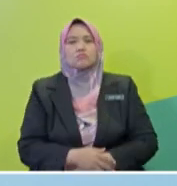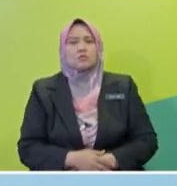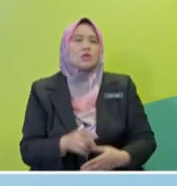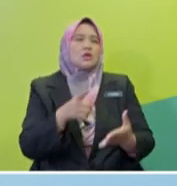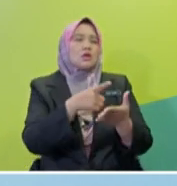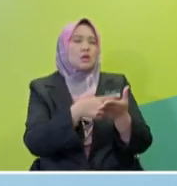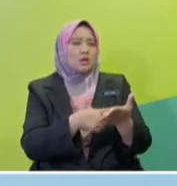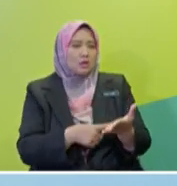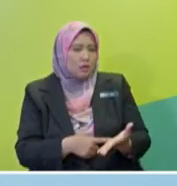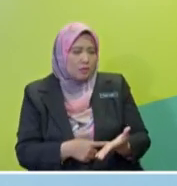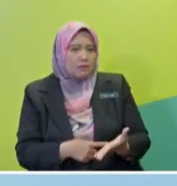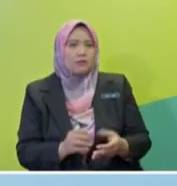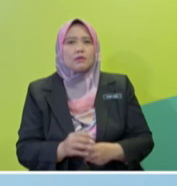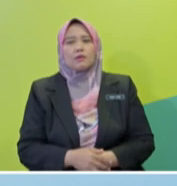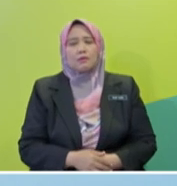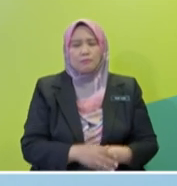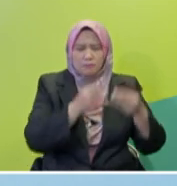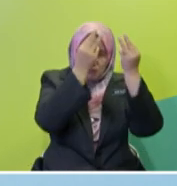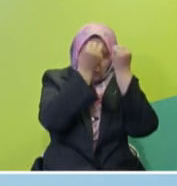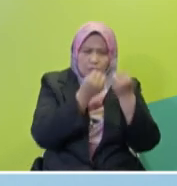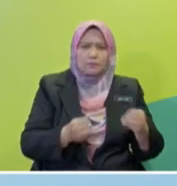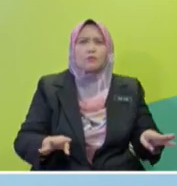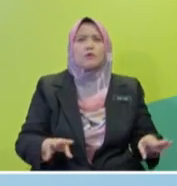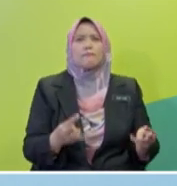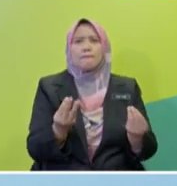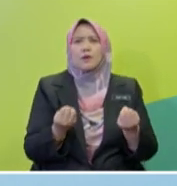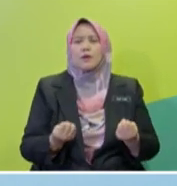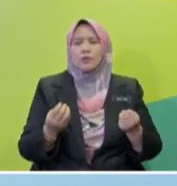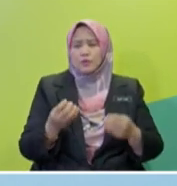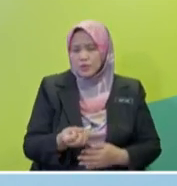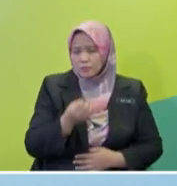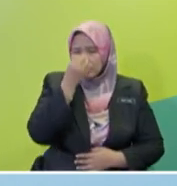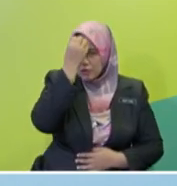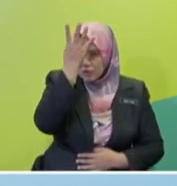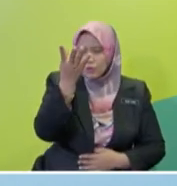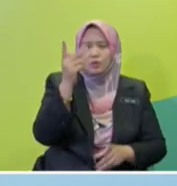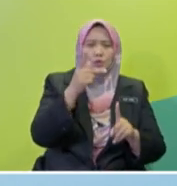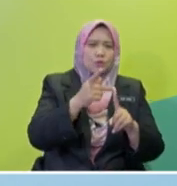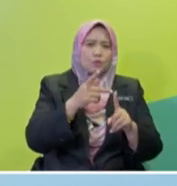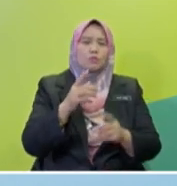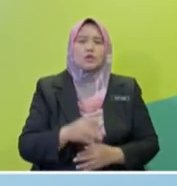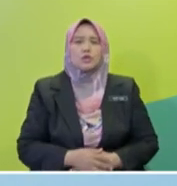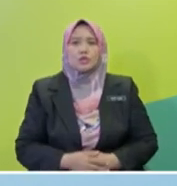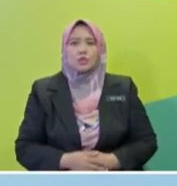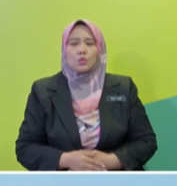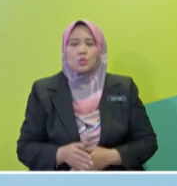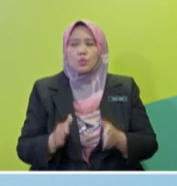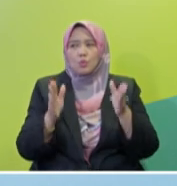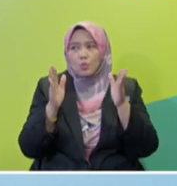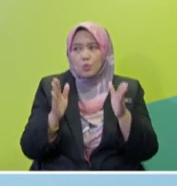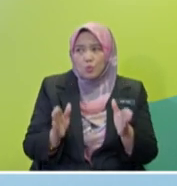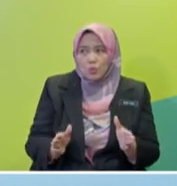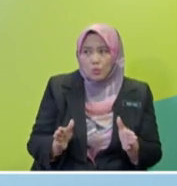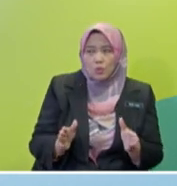yang saya ingin pengunjung lagu ini yang ketiga Bagaimanakah saya memastikan pengunjung